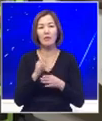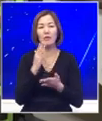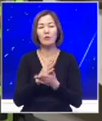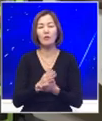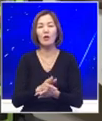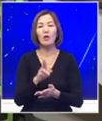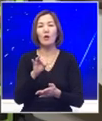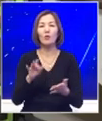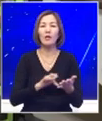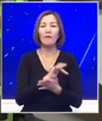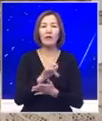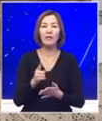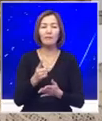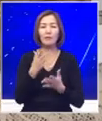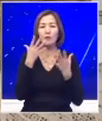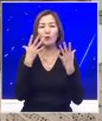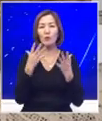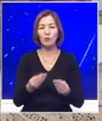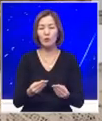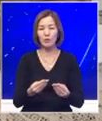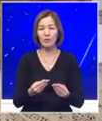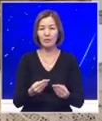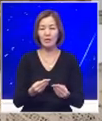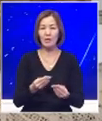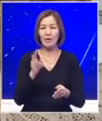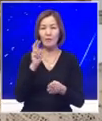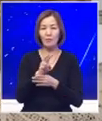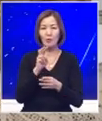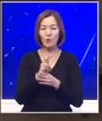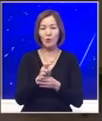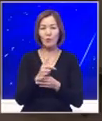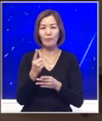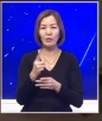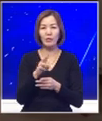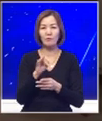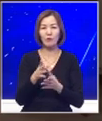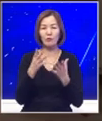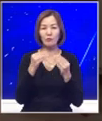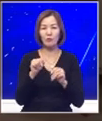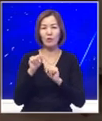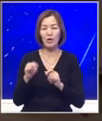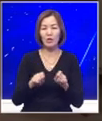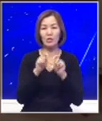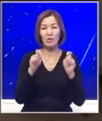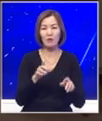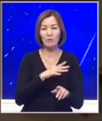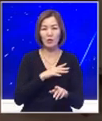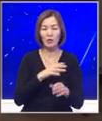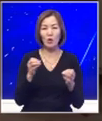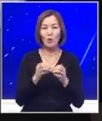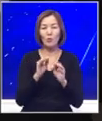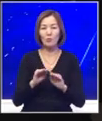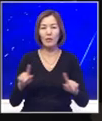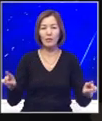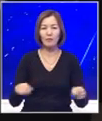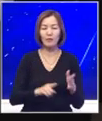Қонаев қаласындағы күндізгі болу орталығы 1 маусым балаларды қорғау күні қарсаңында ашылып еді. Әуелі бар болған 10 шақты баланы ортаға